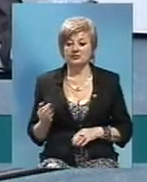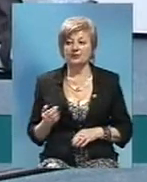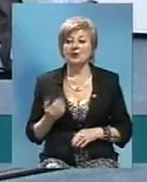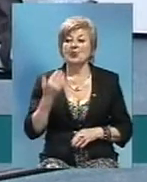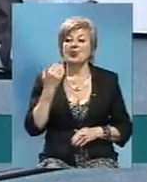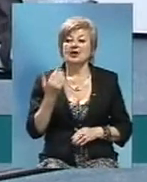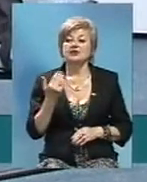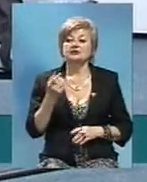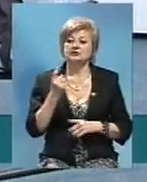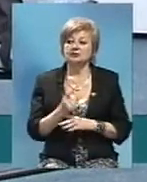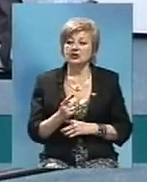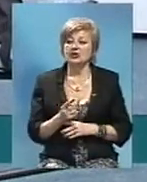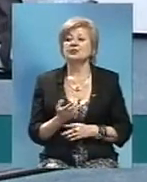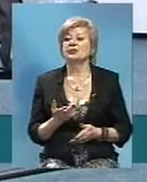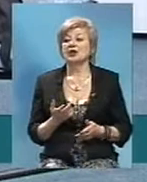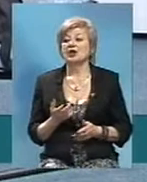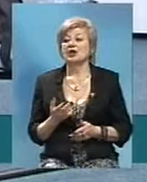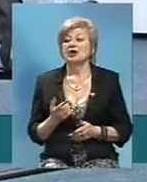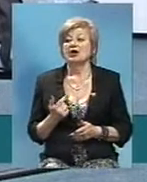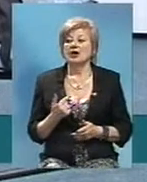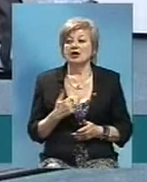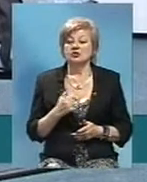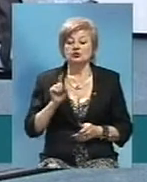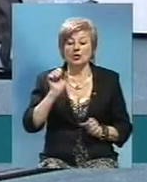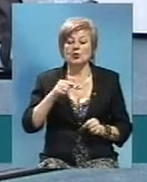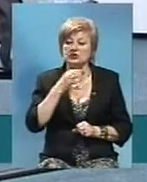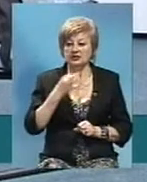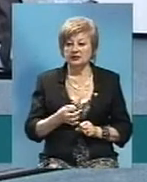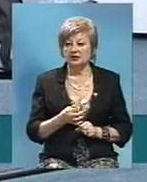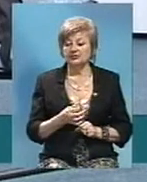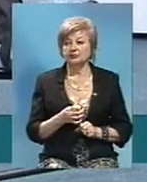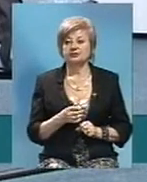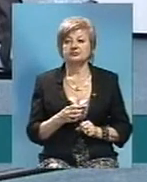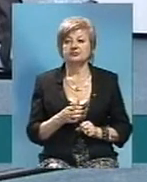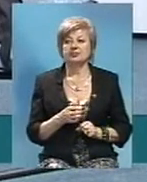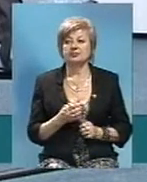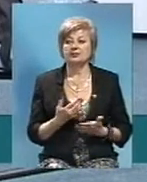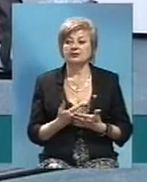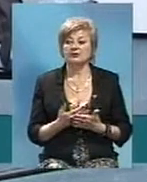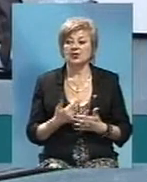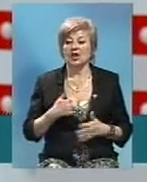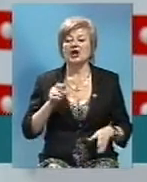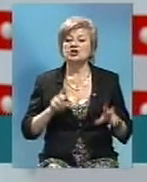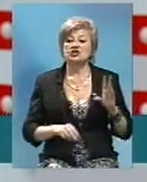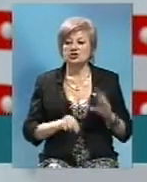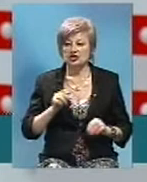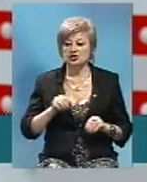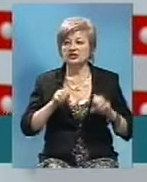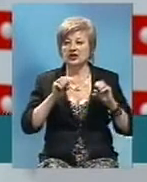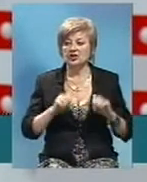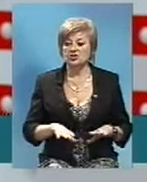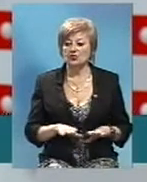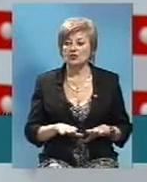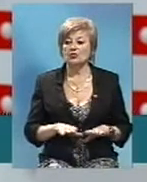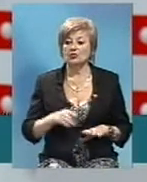приводу заборони? Доброго вечора. Ну, що я можу сказати? Те, що це рішення, я вважаю,